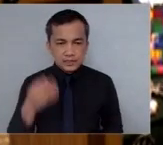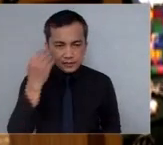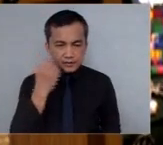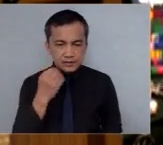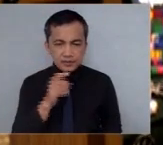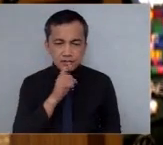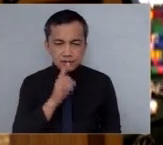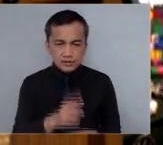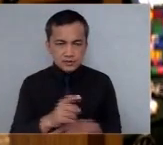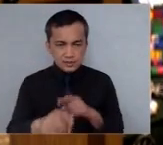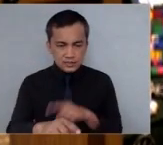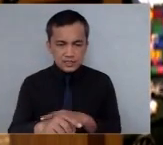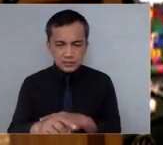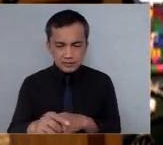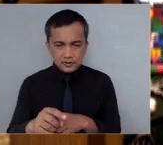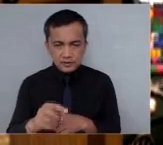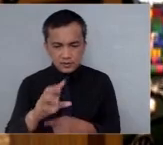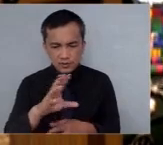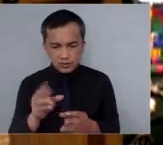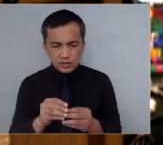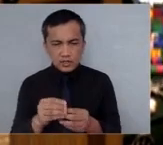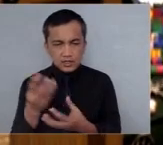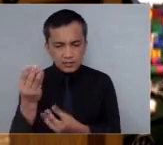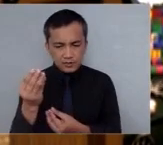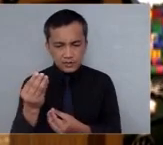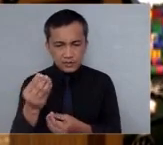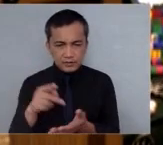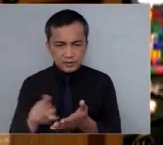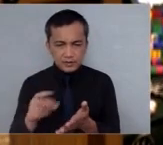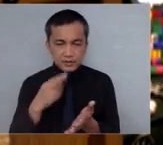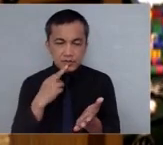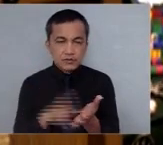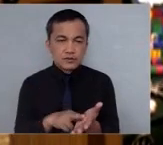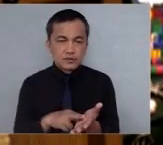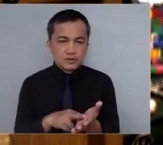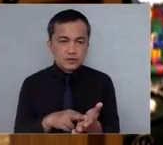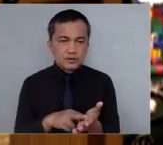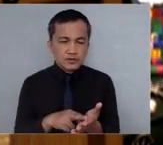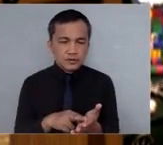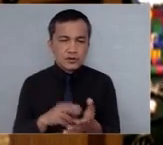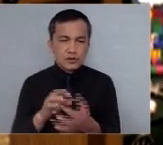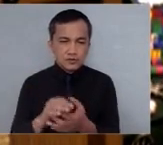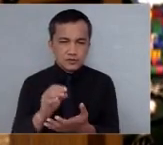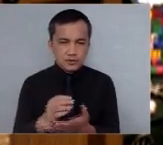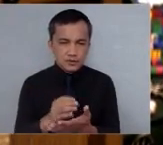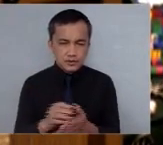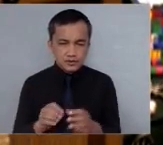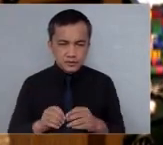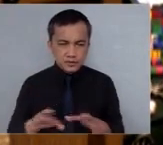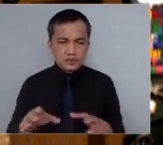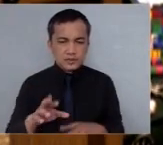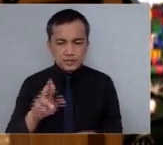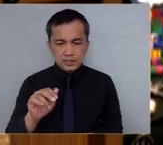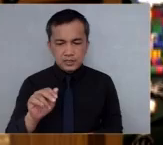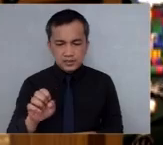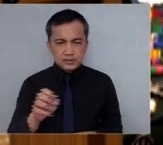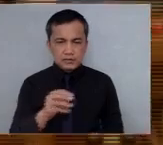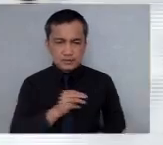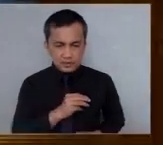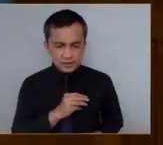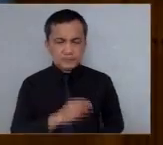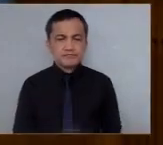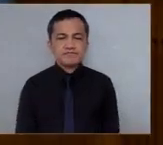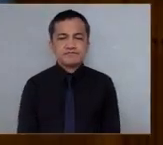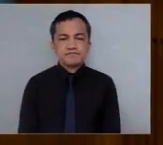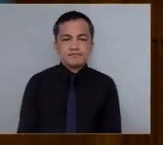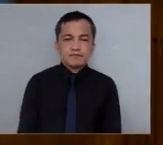real-time reconciliation, updating of payment records, and of course, the deployment rate of military units. Pero